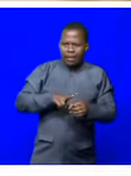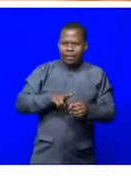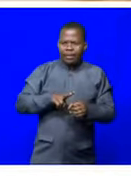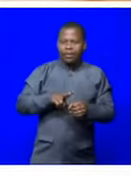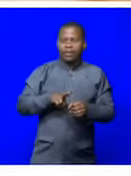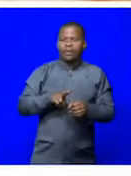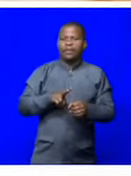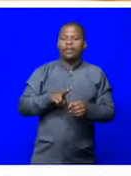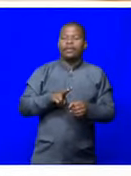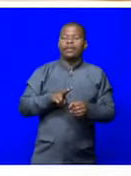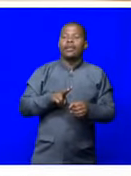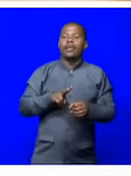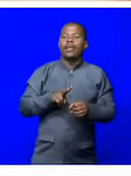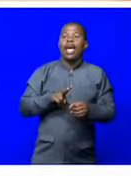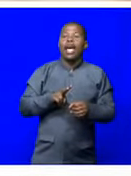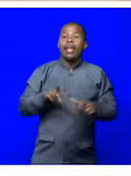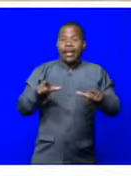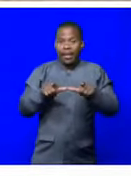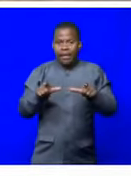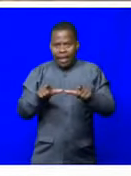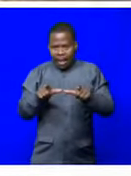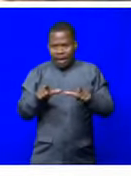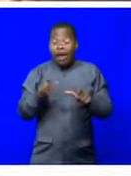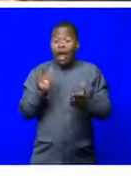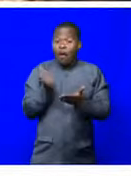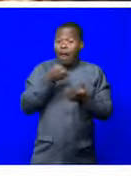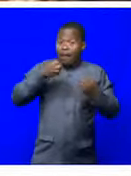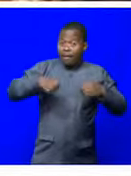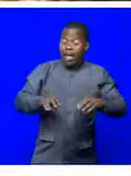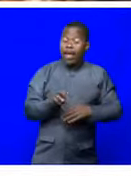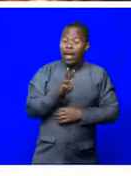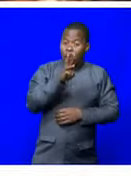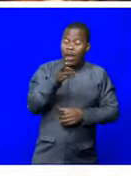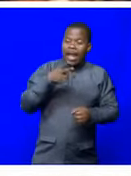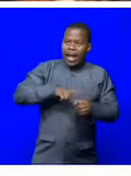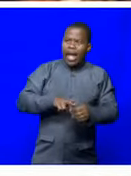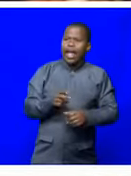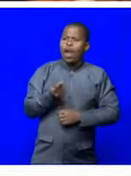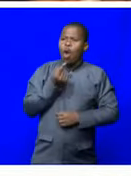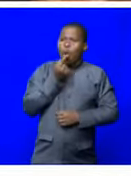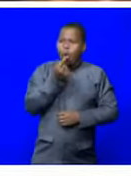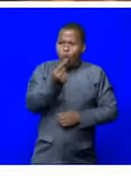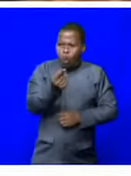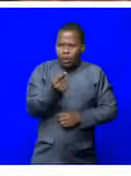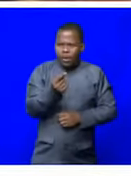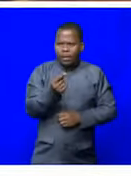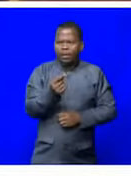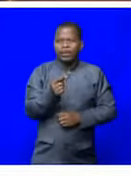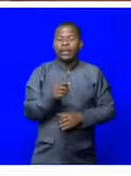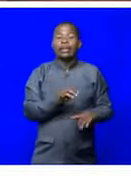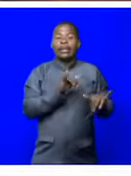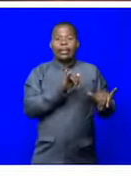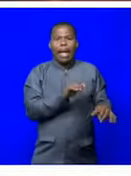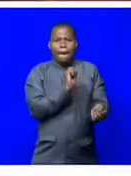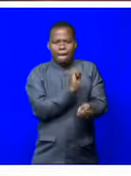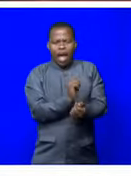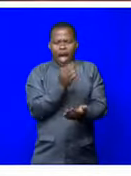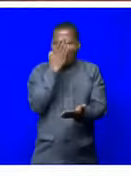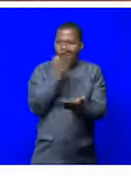lekuthola imfundo lephakeme. Lo msolwa wengete nekuthi angeke akhone kufunda abe yahlele